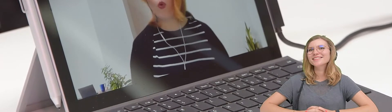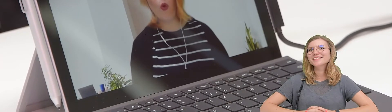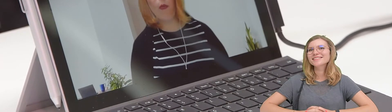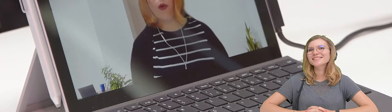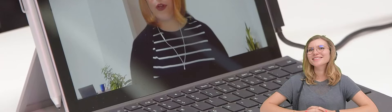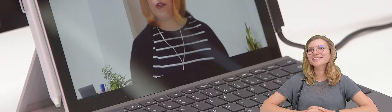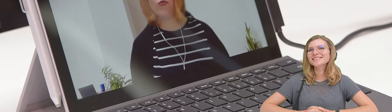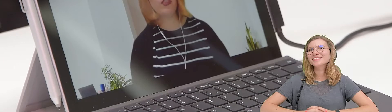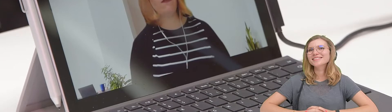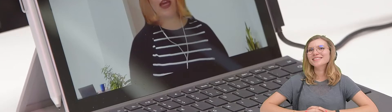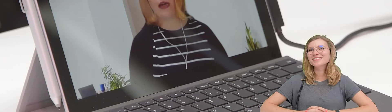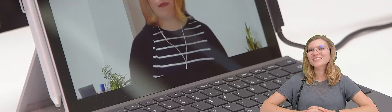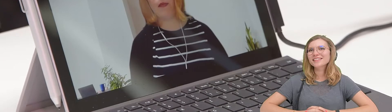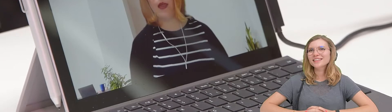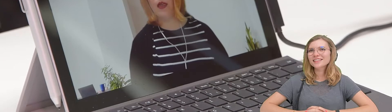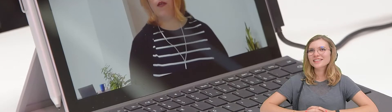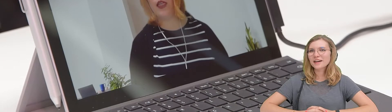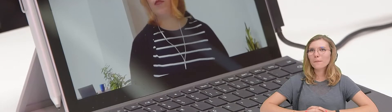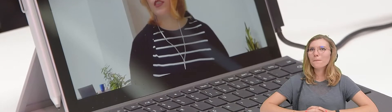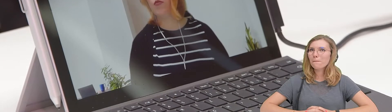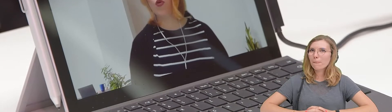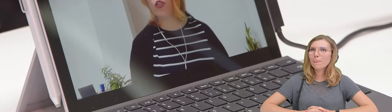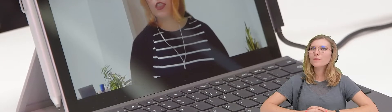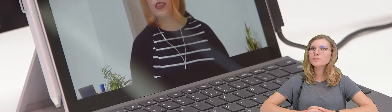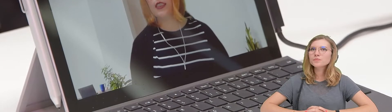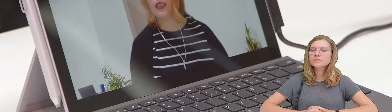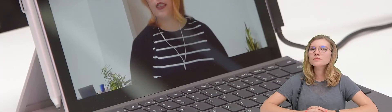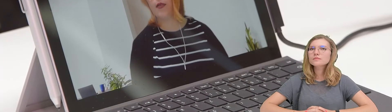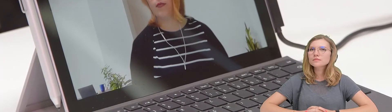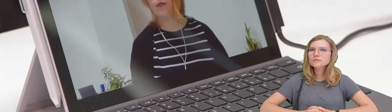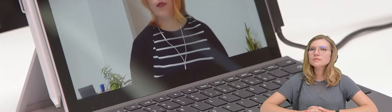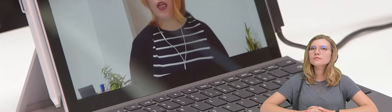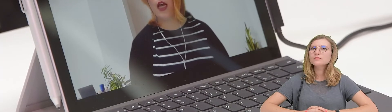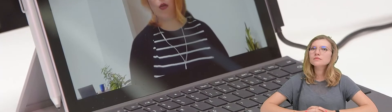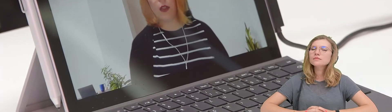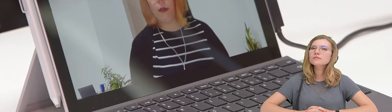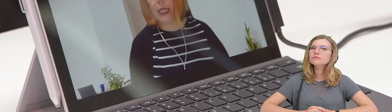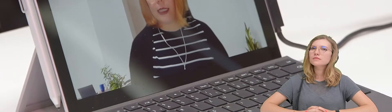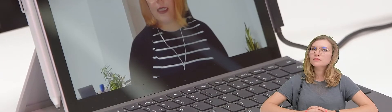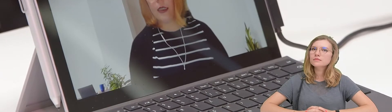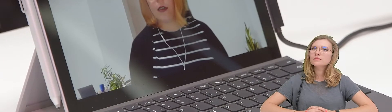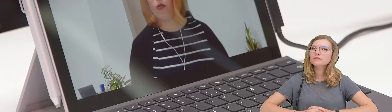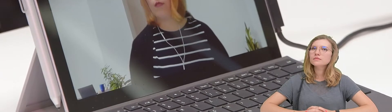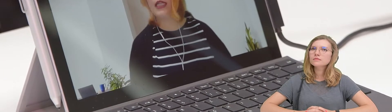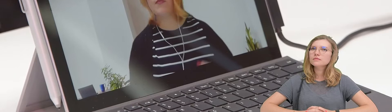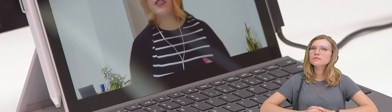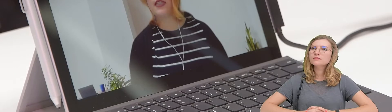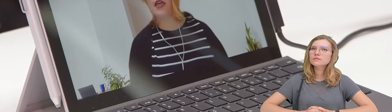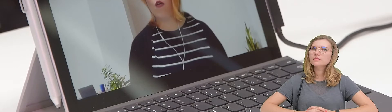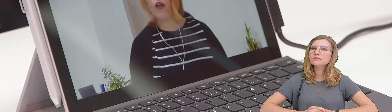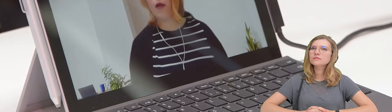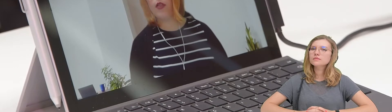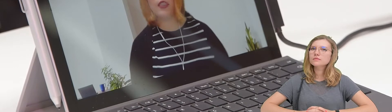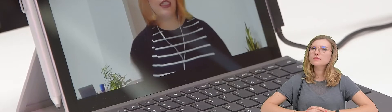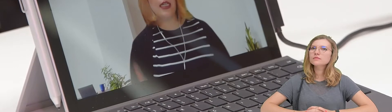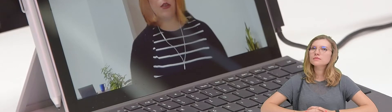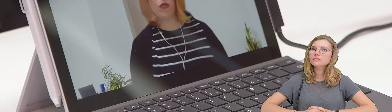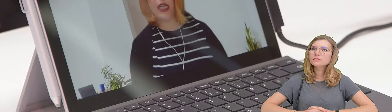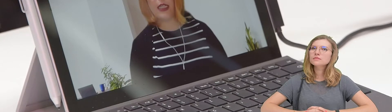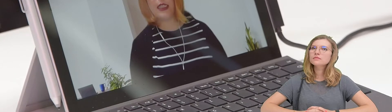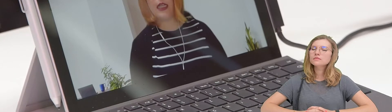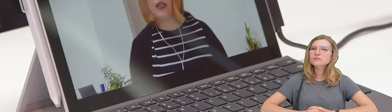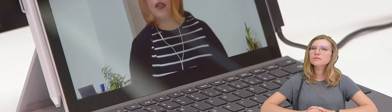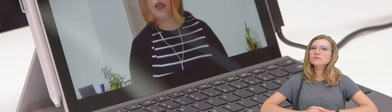die Nomen oder nur die Verben werden mit Emojis ausgewechselt. Ne? Oder man gibt es als Aufgabe, hier hast